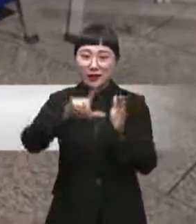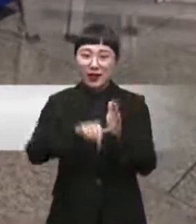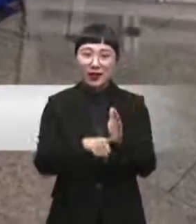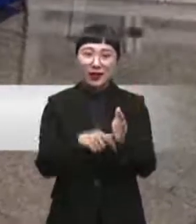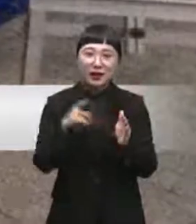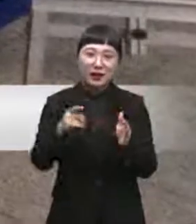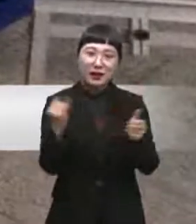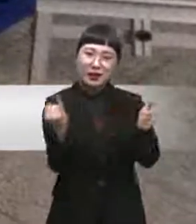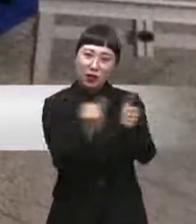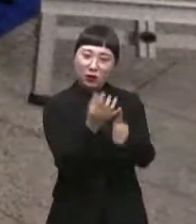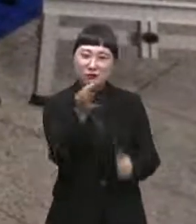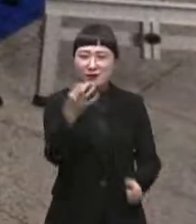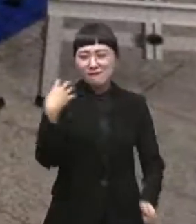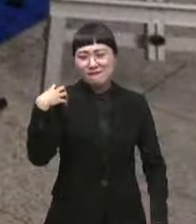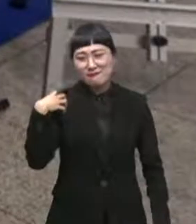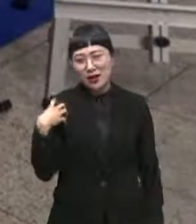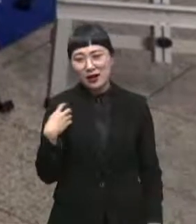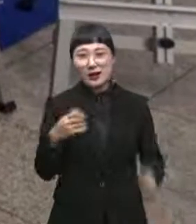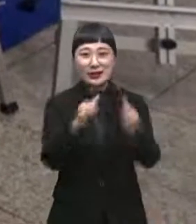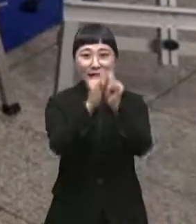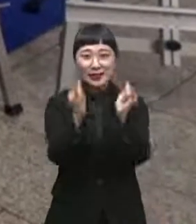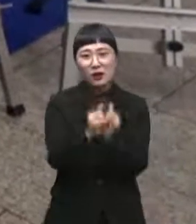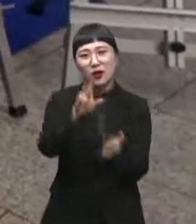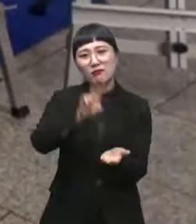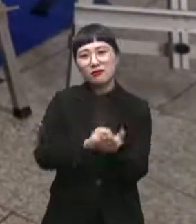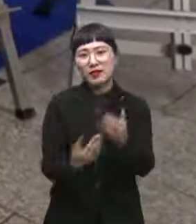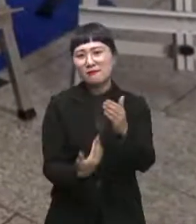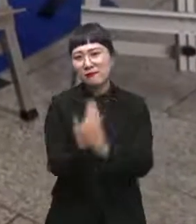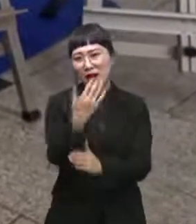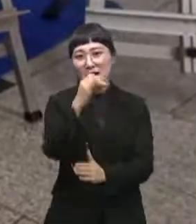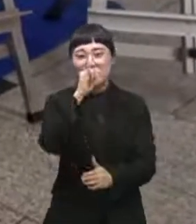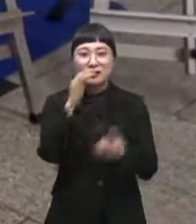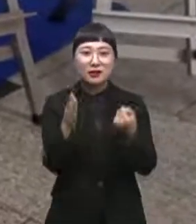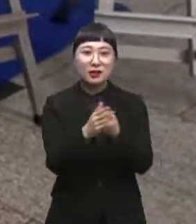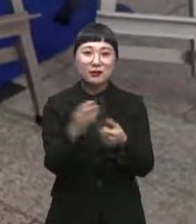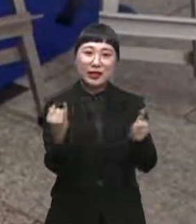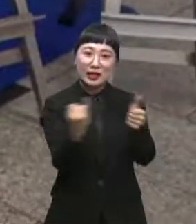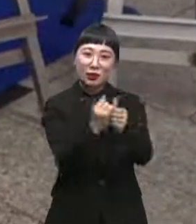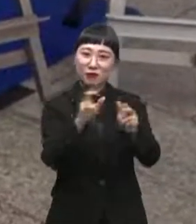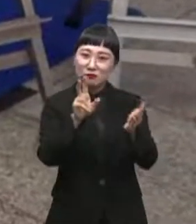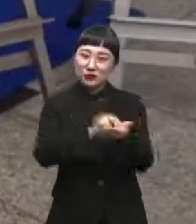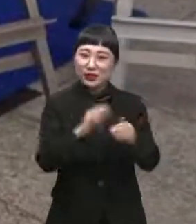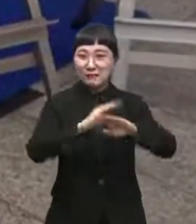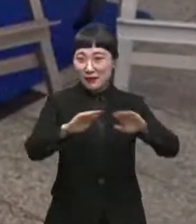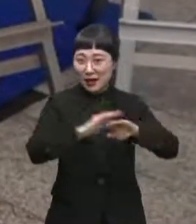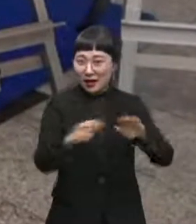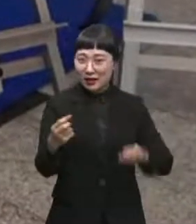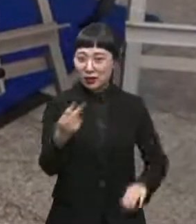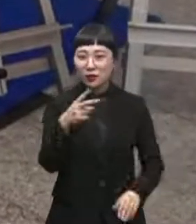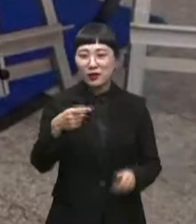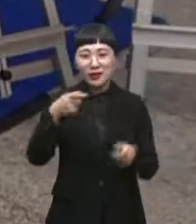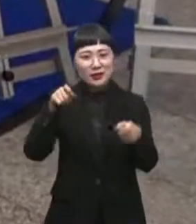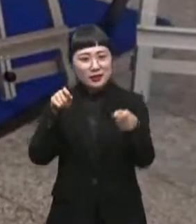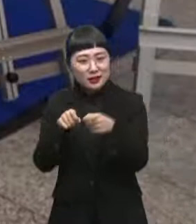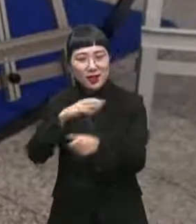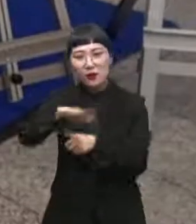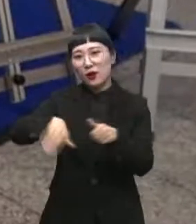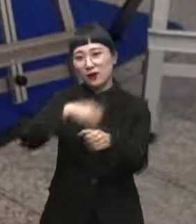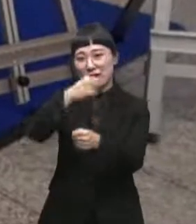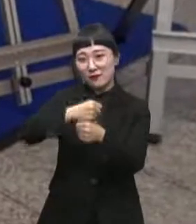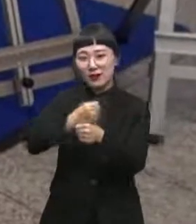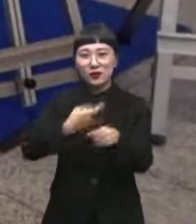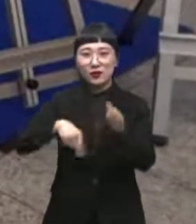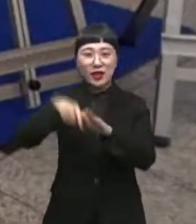결혼 비용 부담이 사회적 문제로 대두되고 있는 상황에서 결혼 문제 개선을 위한 분위기와 결혼 친화 환경을 조성하기 위해